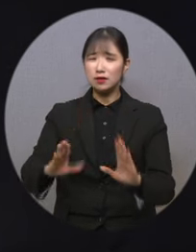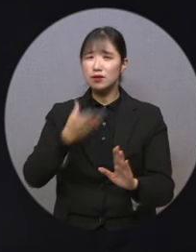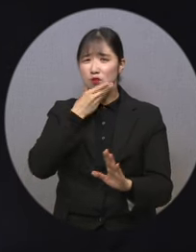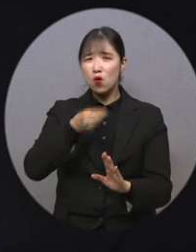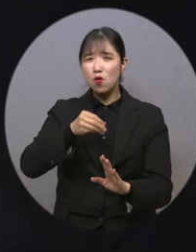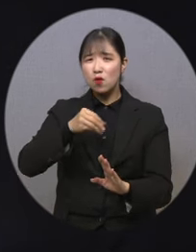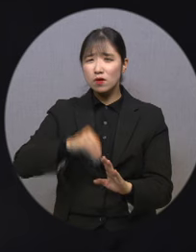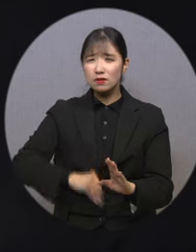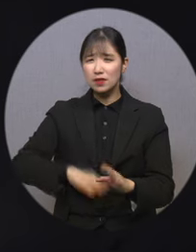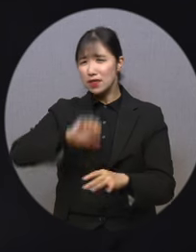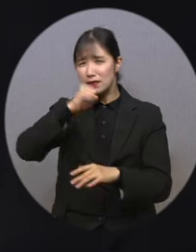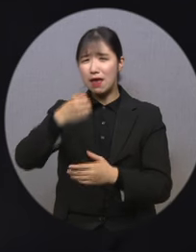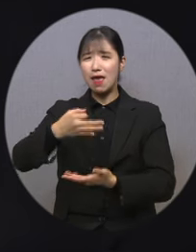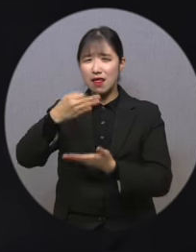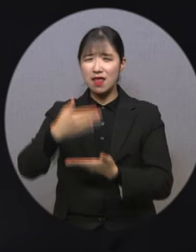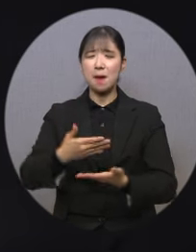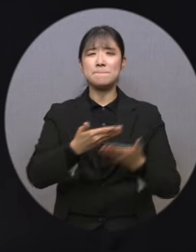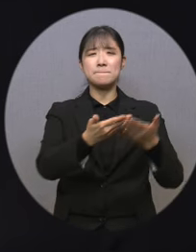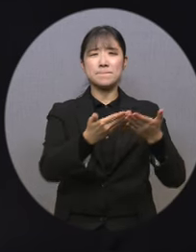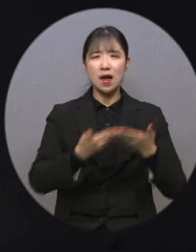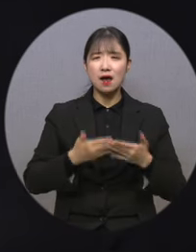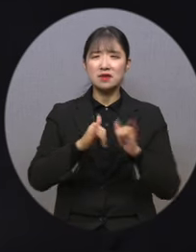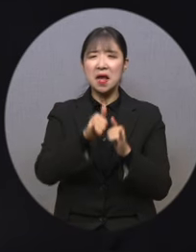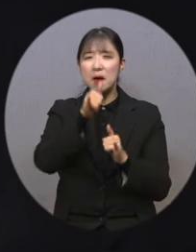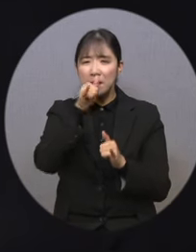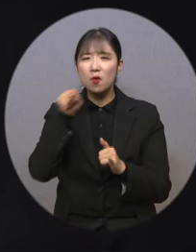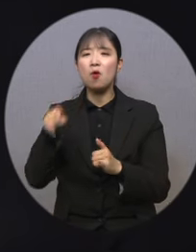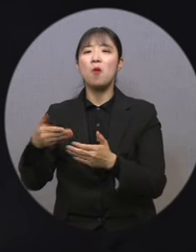그렇습니다. 받는 사람이 있고 안 받는 사람이 있고 관심이 없어요.